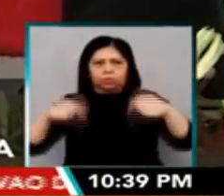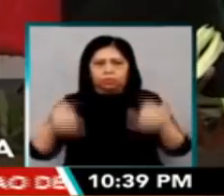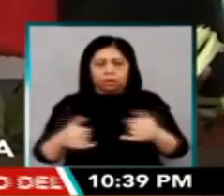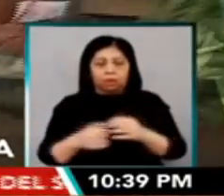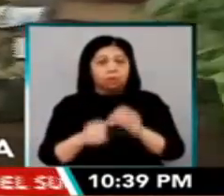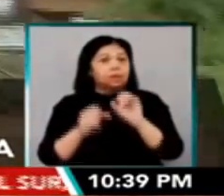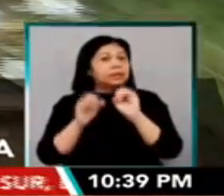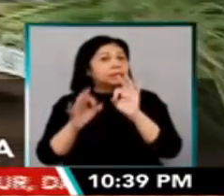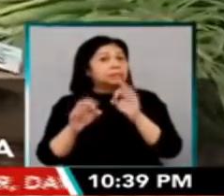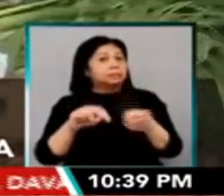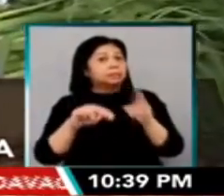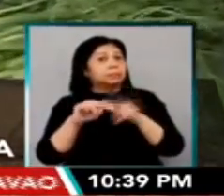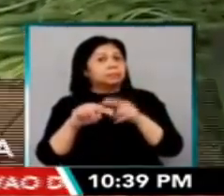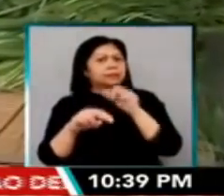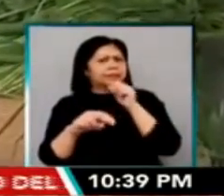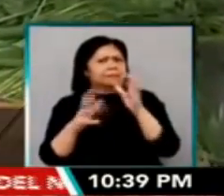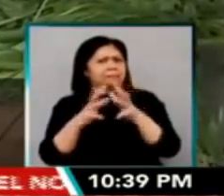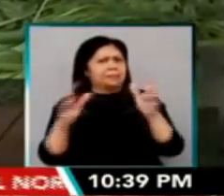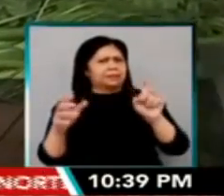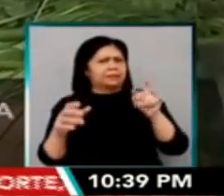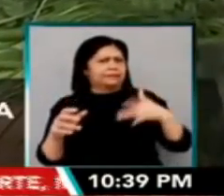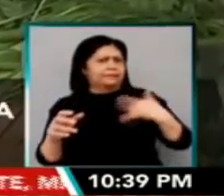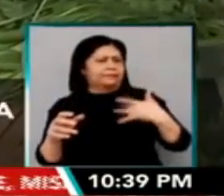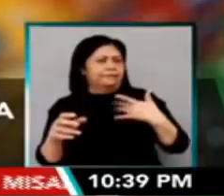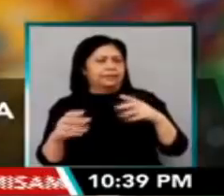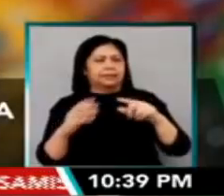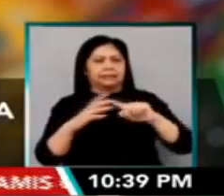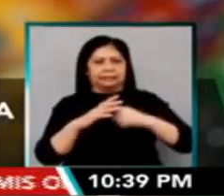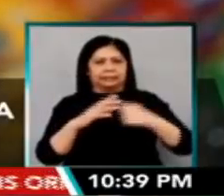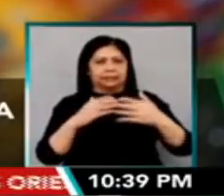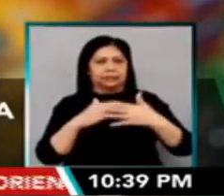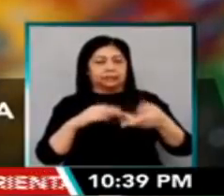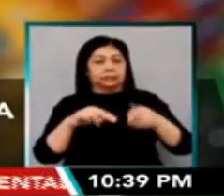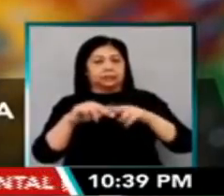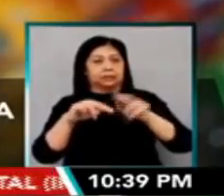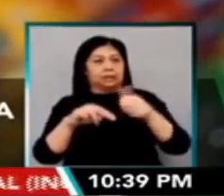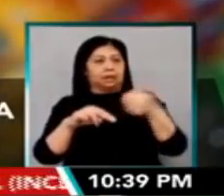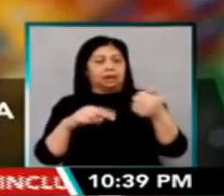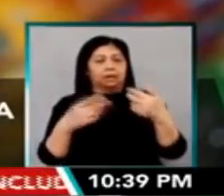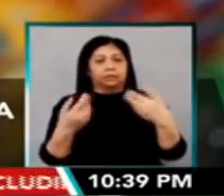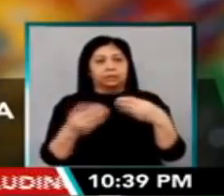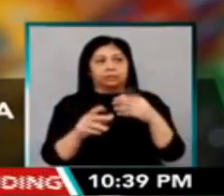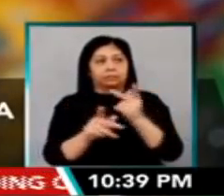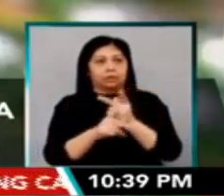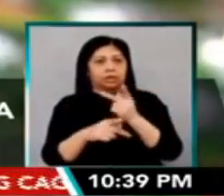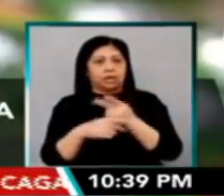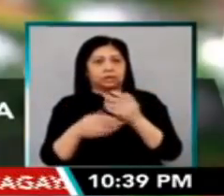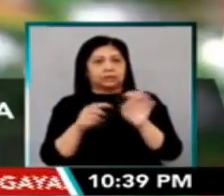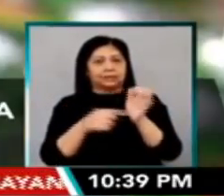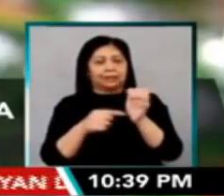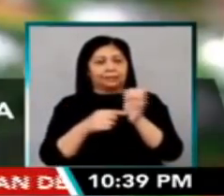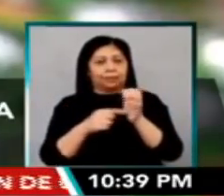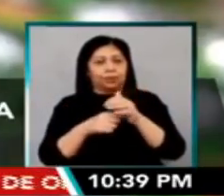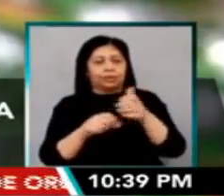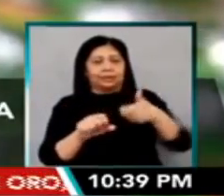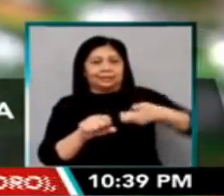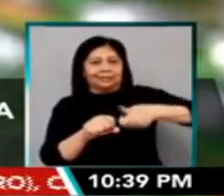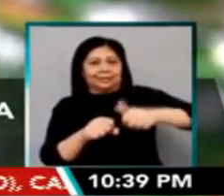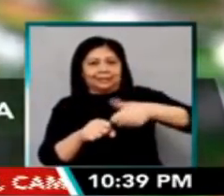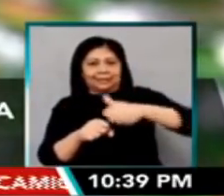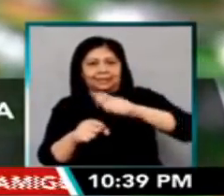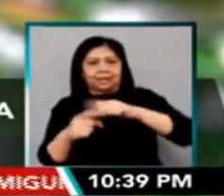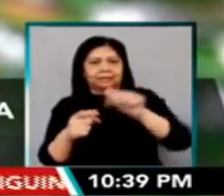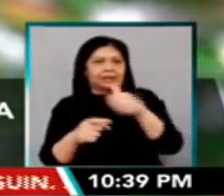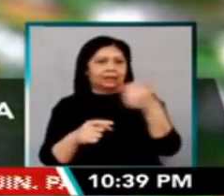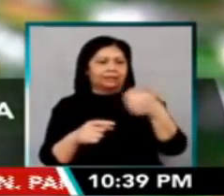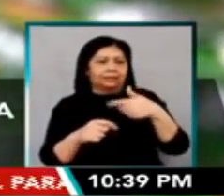ito agad mararamdaman. Epektibo na rin ang taas presyo sa ilang pangunahing bilihin tulad ng mga sardinas at iba pang canned goods,